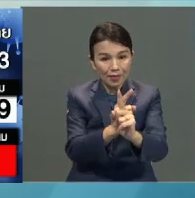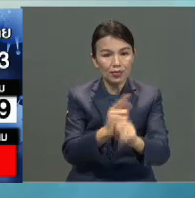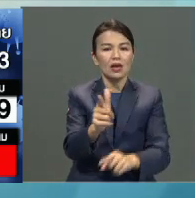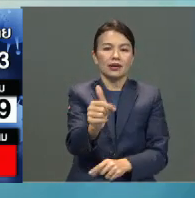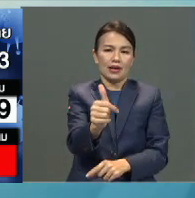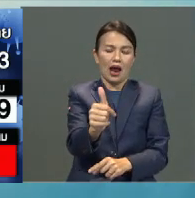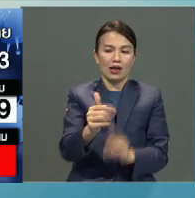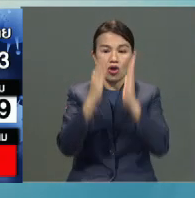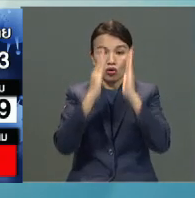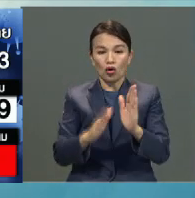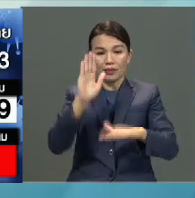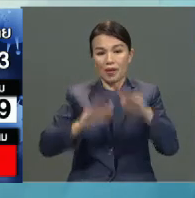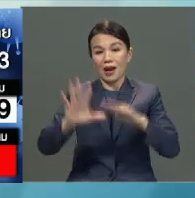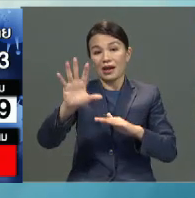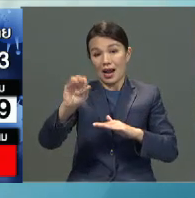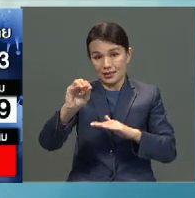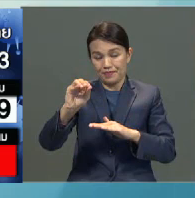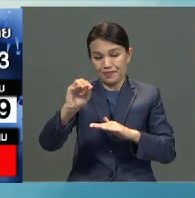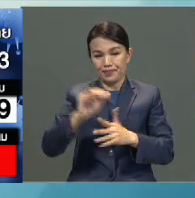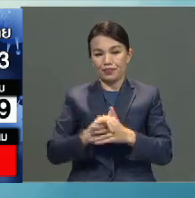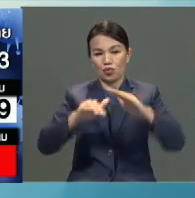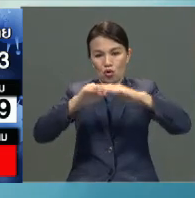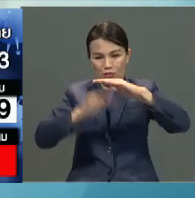มีการออกกำลังกายแบบกลุ่มในสวนสาธารณะที่เราพูดคุยกันคือการเต้นแอโรบิคเนี่ยนะครับในกลุ่มในที่สาธารณะได้ไหมได้ครับนะครับแล้วก็ไม่ควรเกิน50คนนะครับ